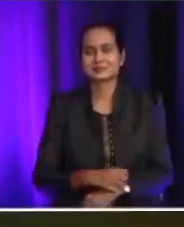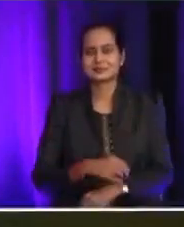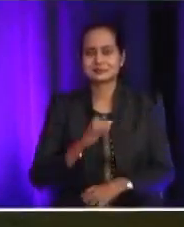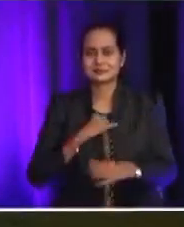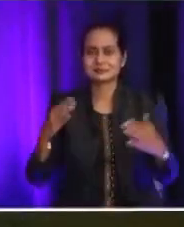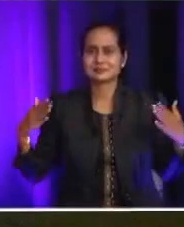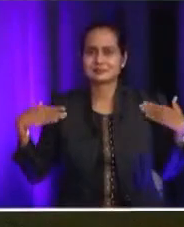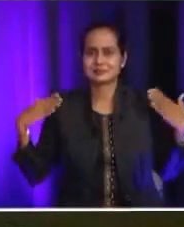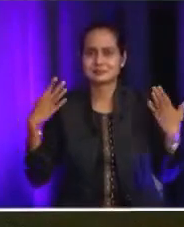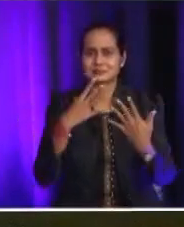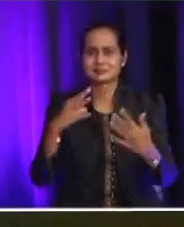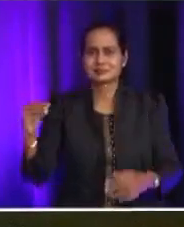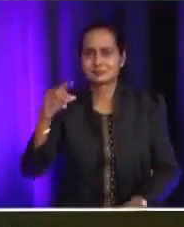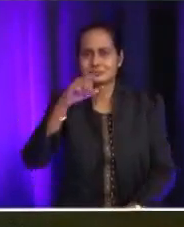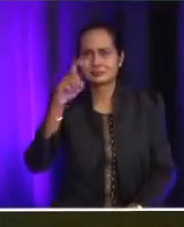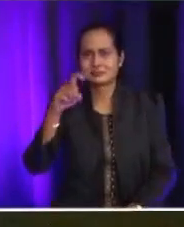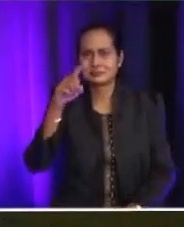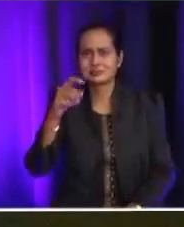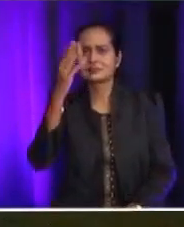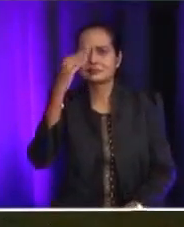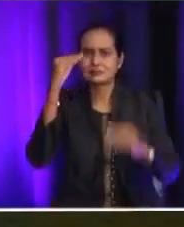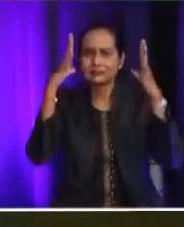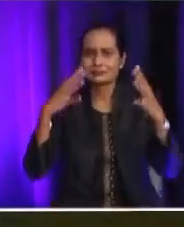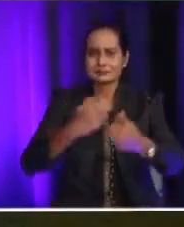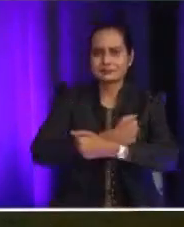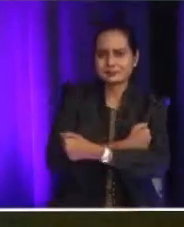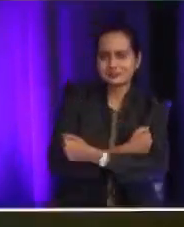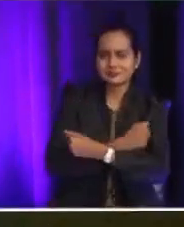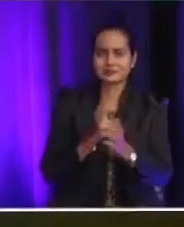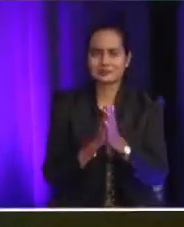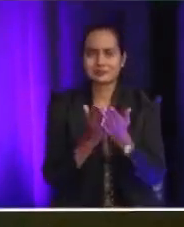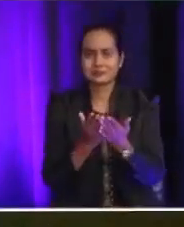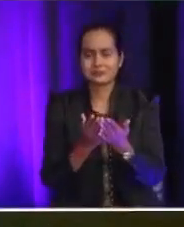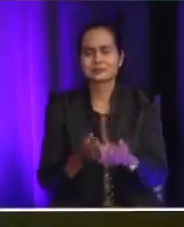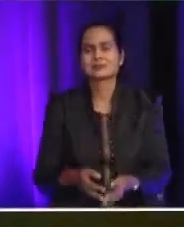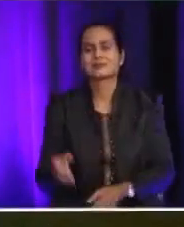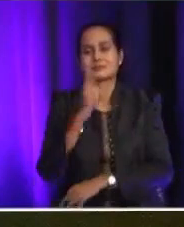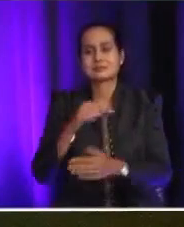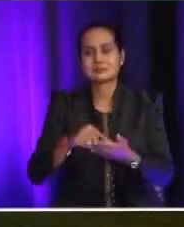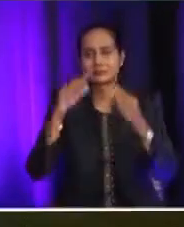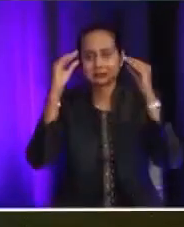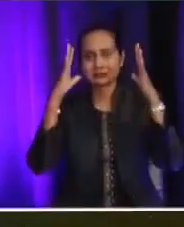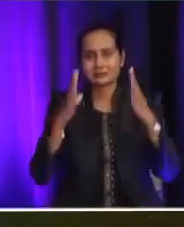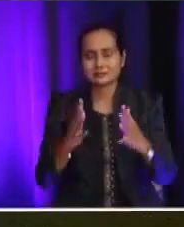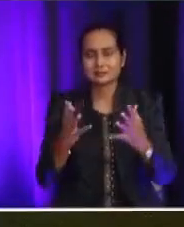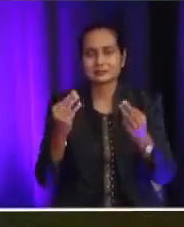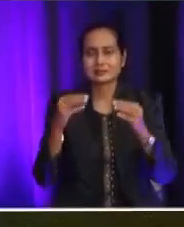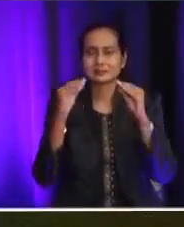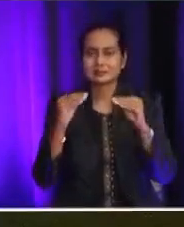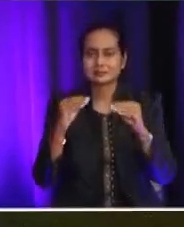agak tertanya-tanya. Kenapa Cikgu Zainab peluk buku tu? Hari ni cikgu nak mengajar tentang